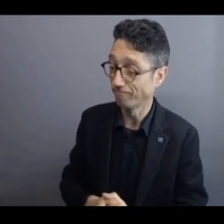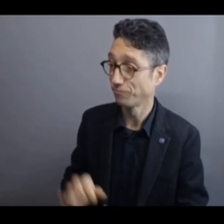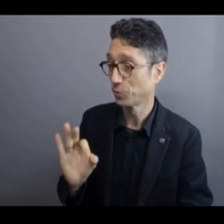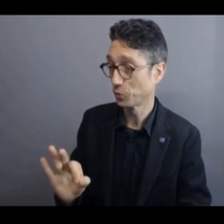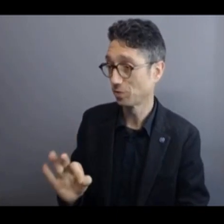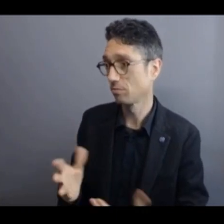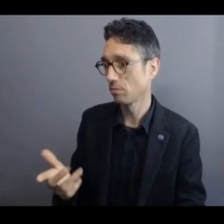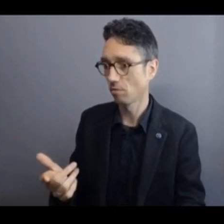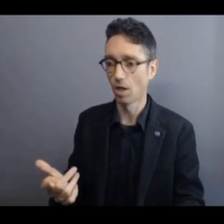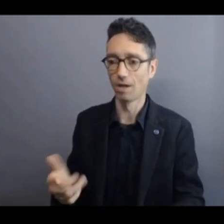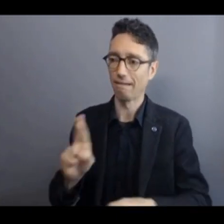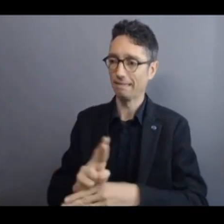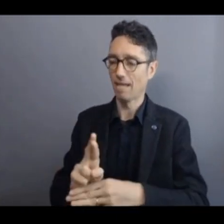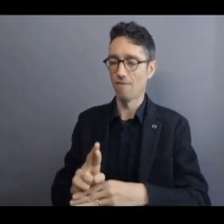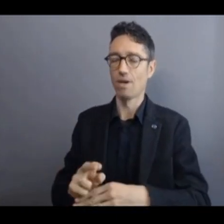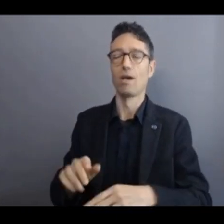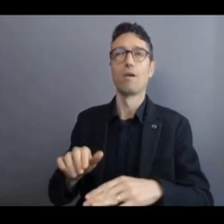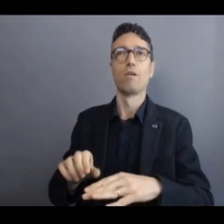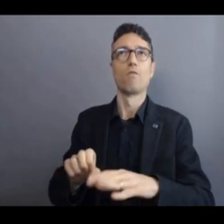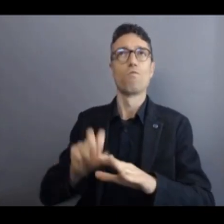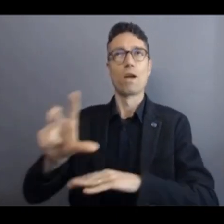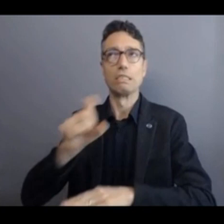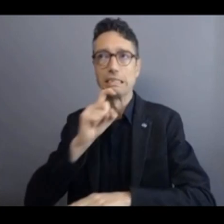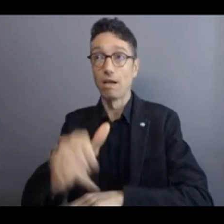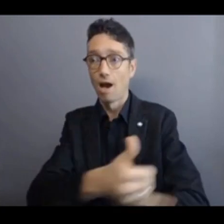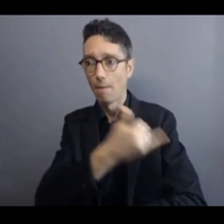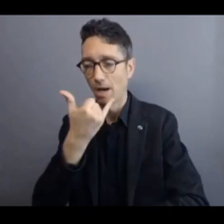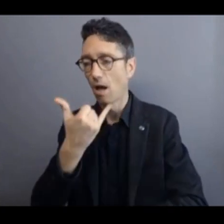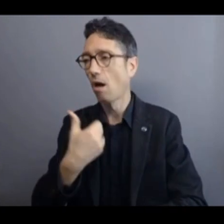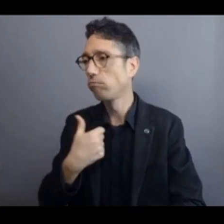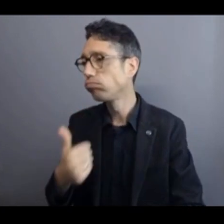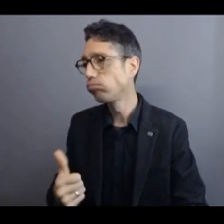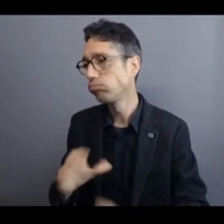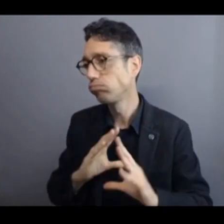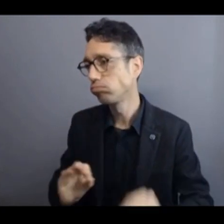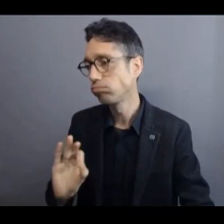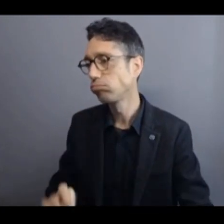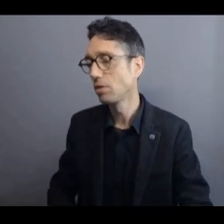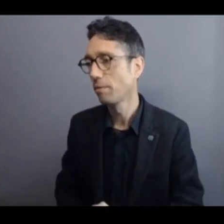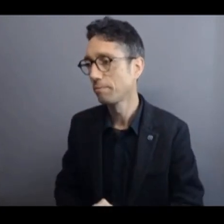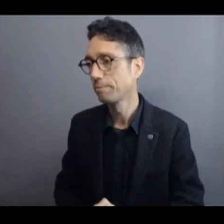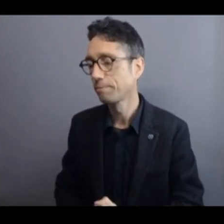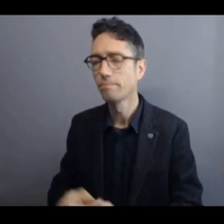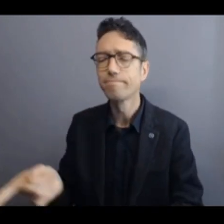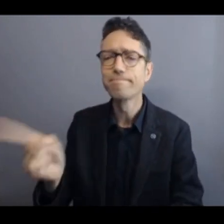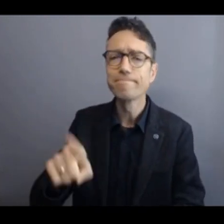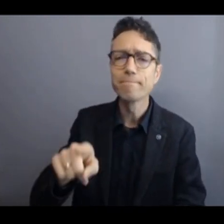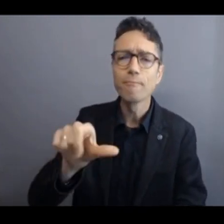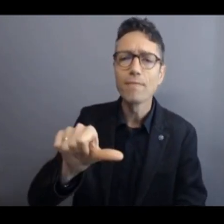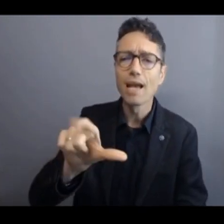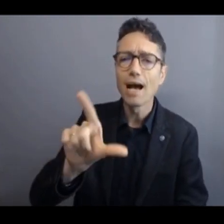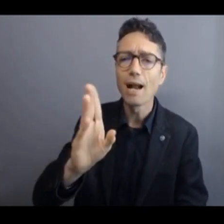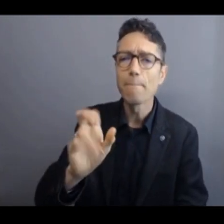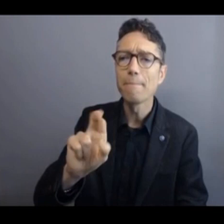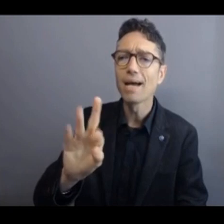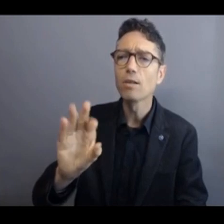en amont. C'est vrai que c'est plutôt pas mal. Et Alberto, de même sur les outils, puisque